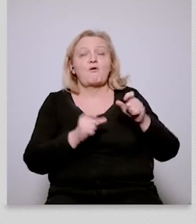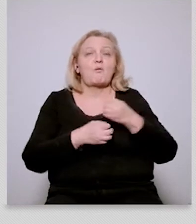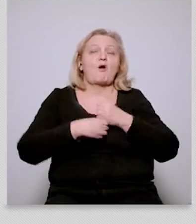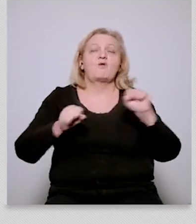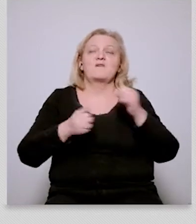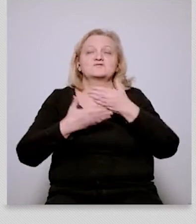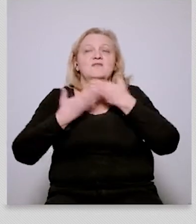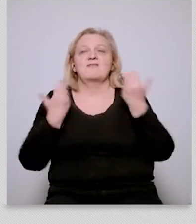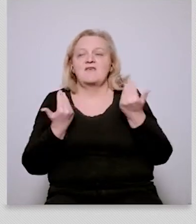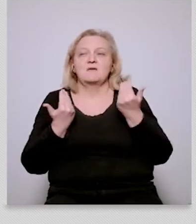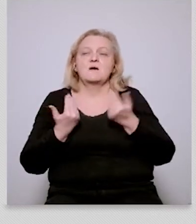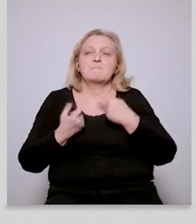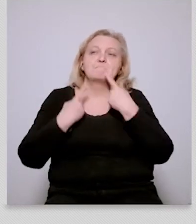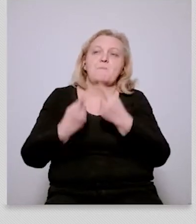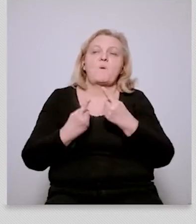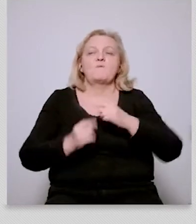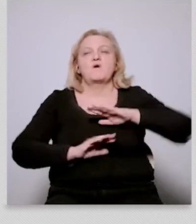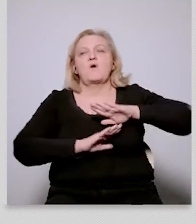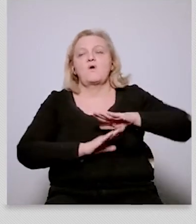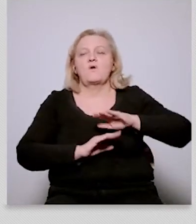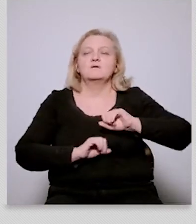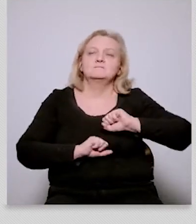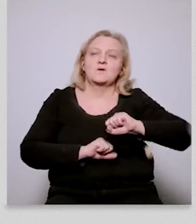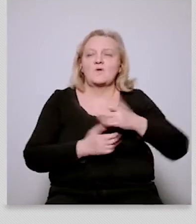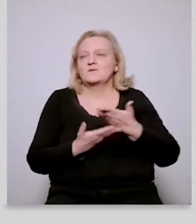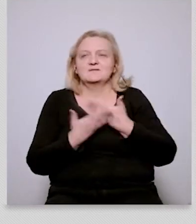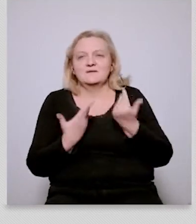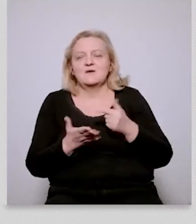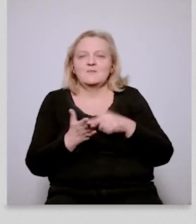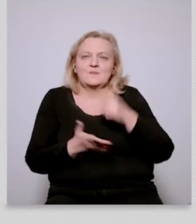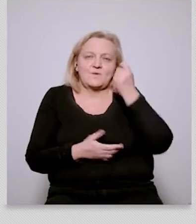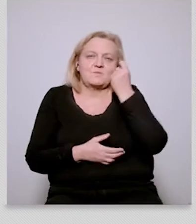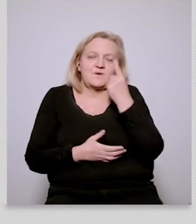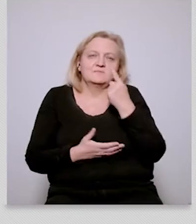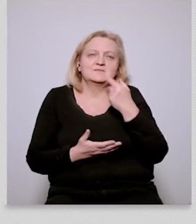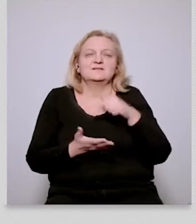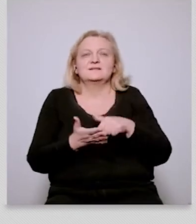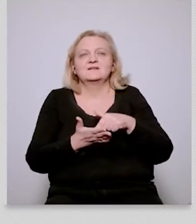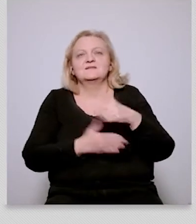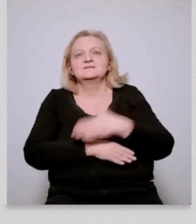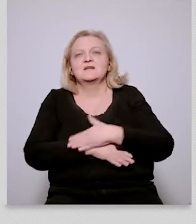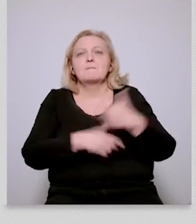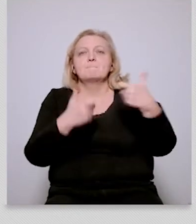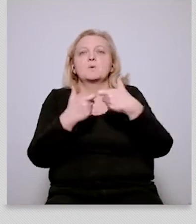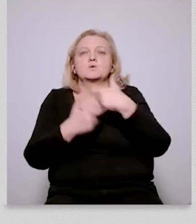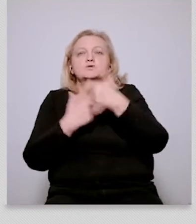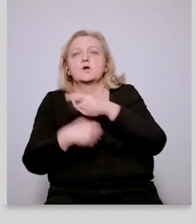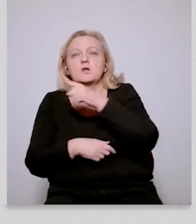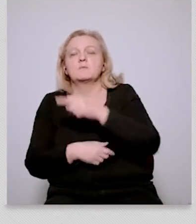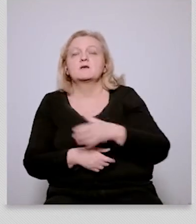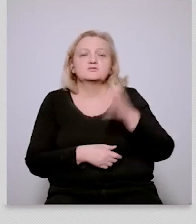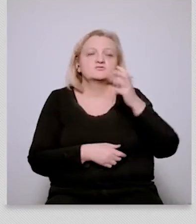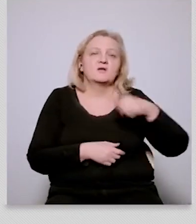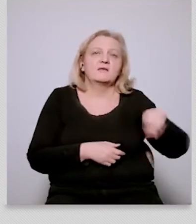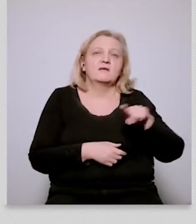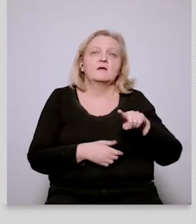wyraźnie zająć pozycję za to są koncepcje takie oparte na tym co robi Bruksela i Czesi się raczej